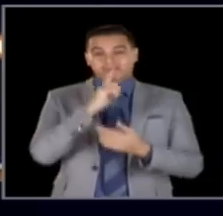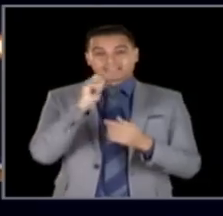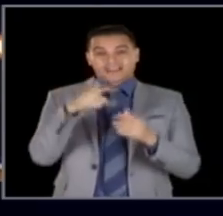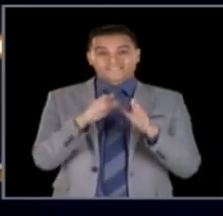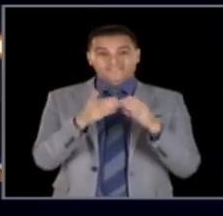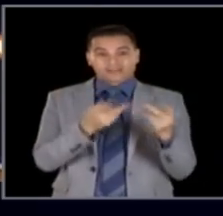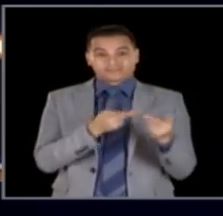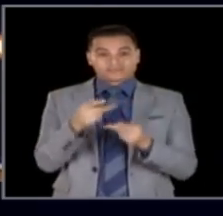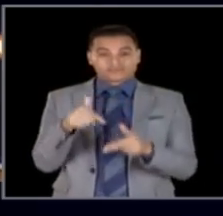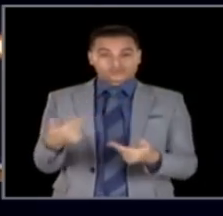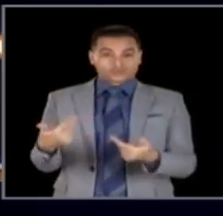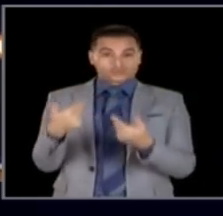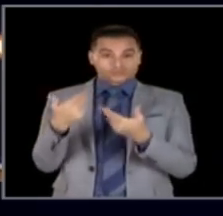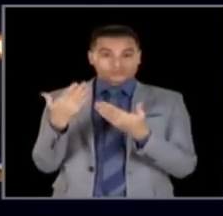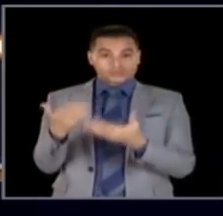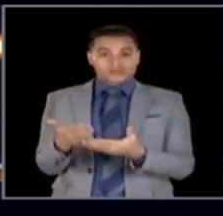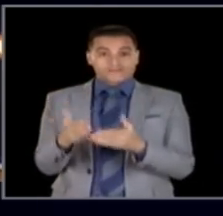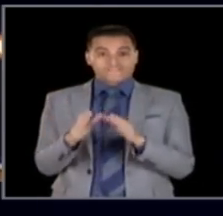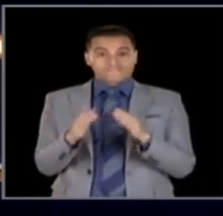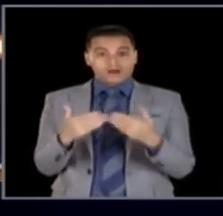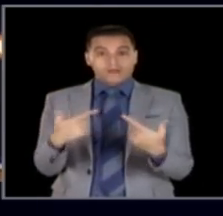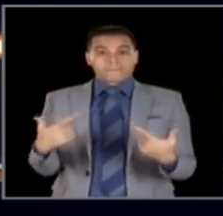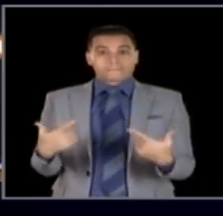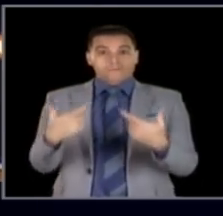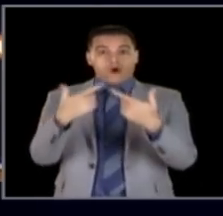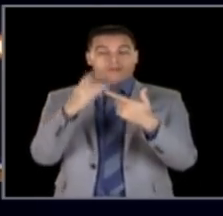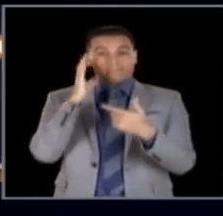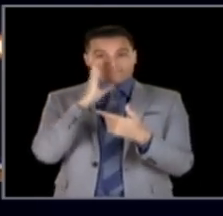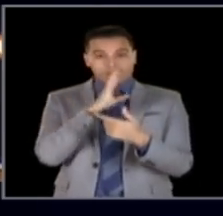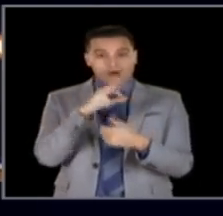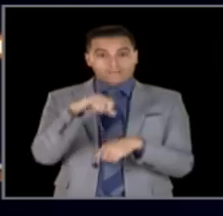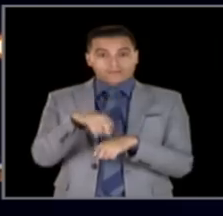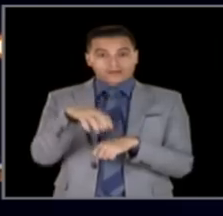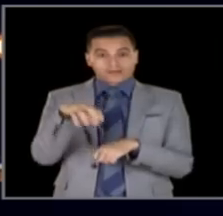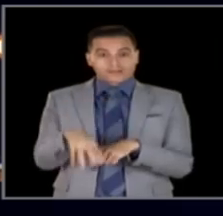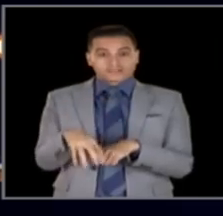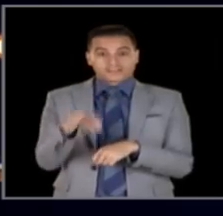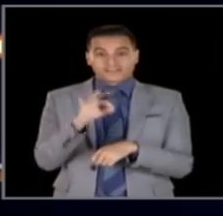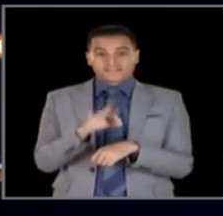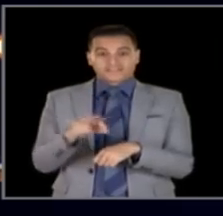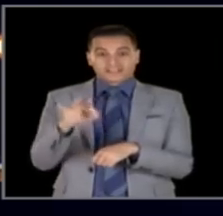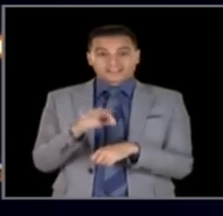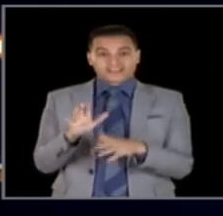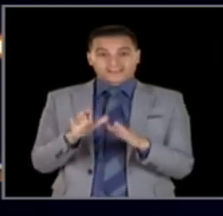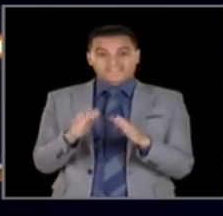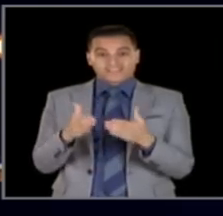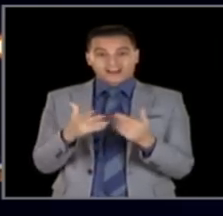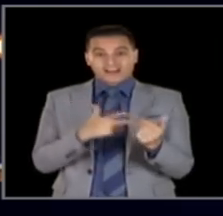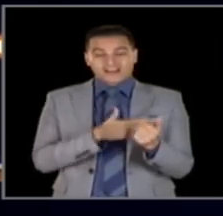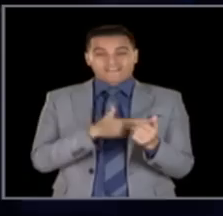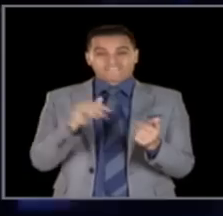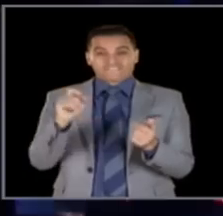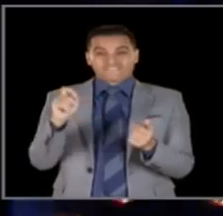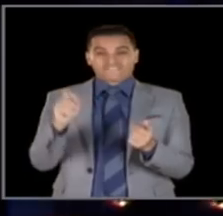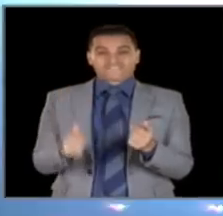أما الفريق الثاني واللي مشرفنا في الاستوديو محاربون من عروس البحر الأبيض المتوسط، نلعب كلها فريق